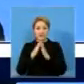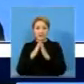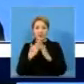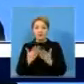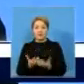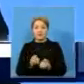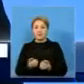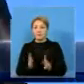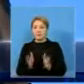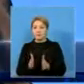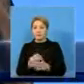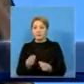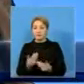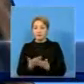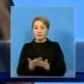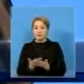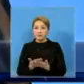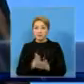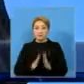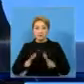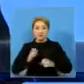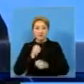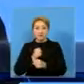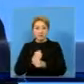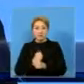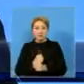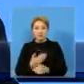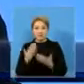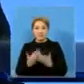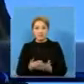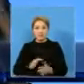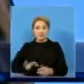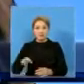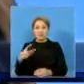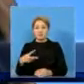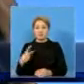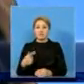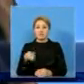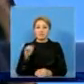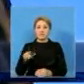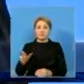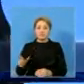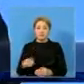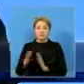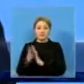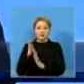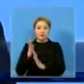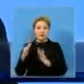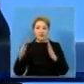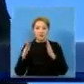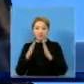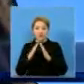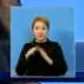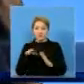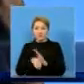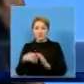направлении обеспечения жильем в регионе проводится большая работа. Сейчас по области 31 тысяча человек стоит в очереди на квартиры. Из